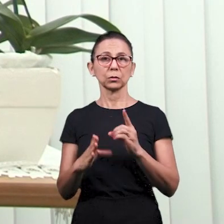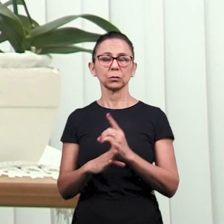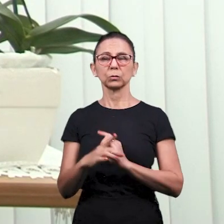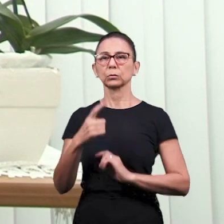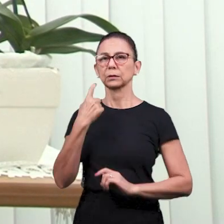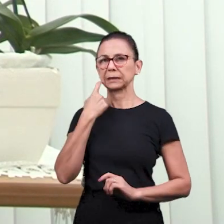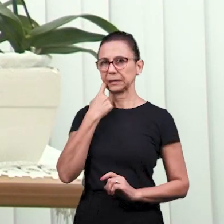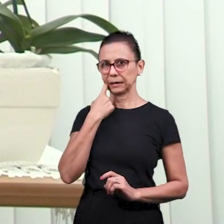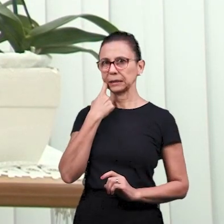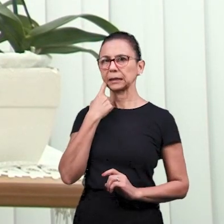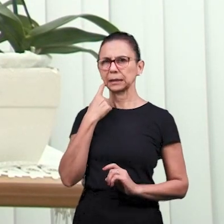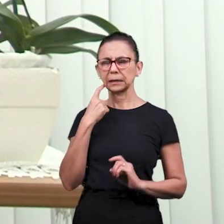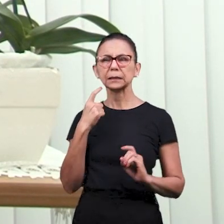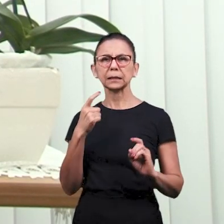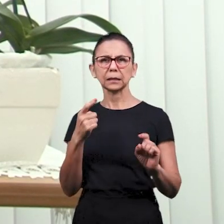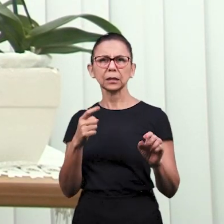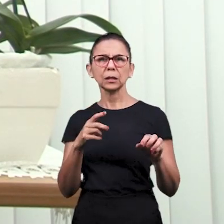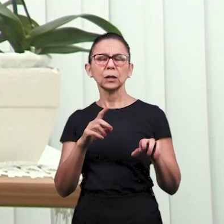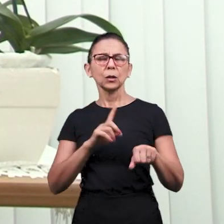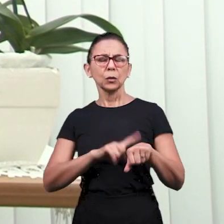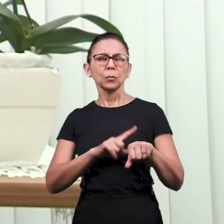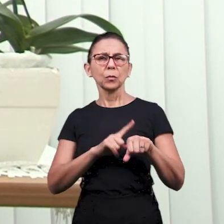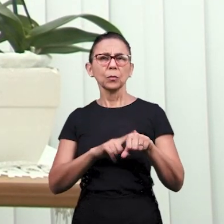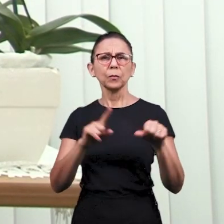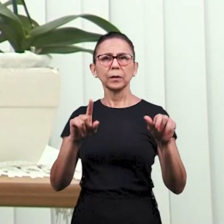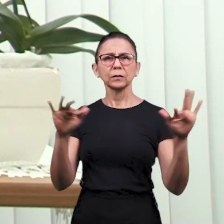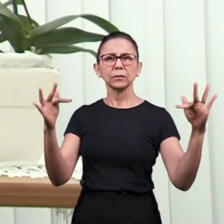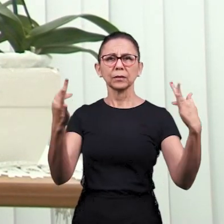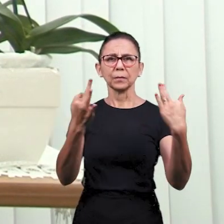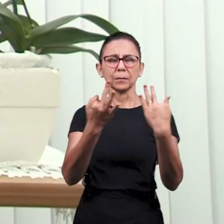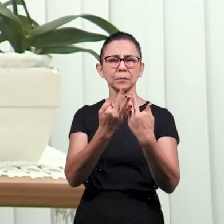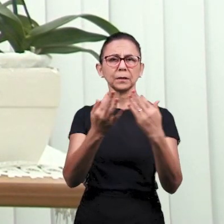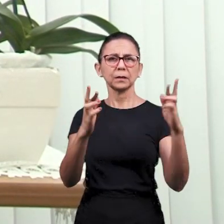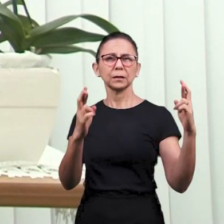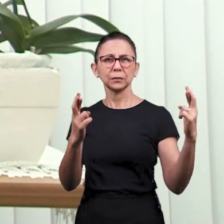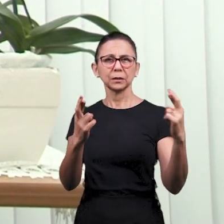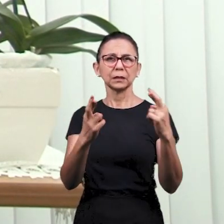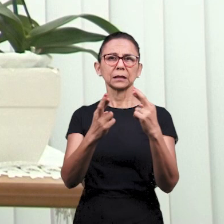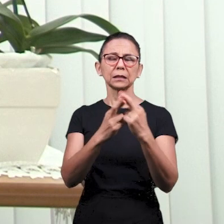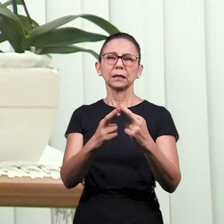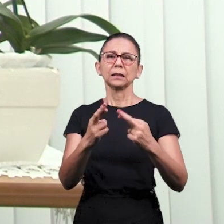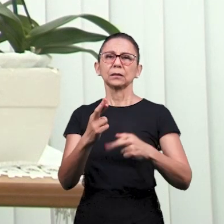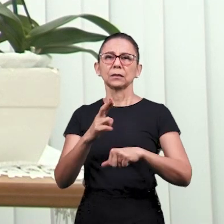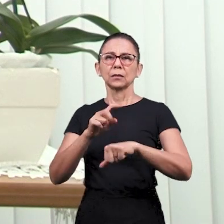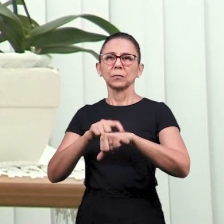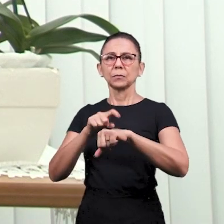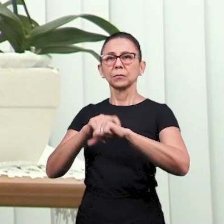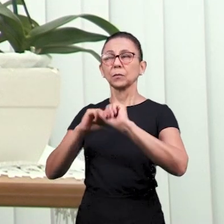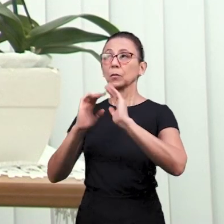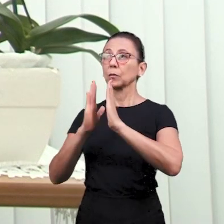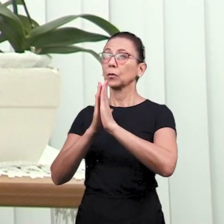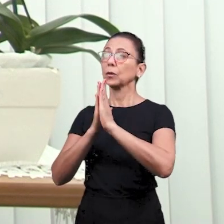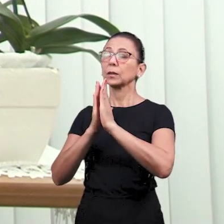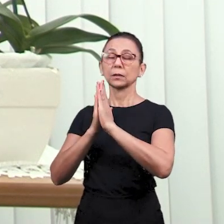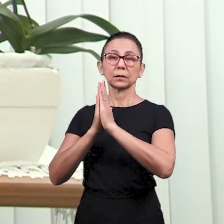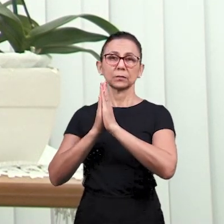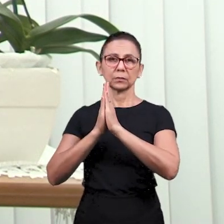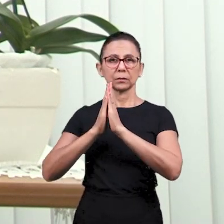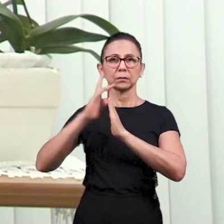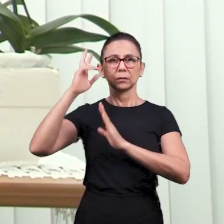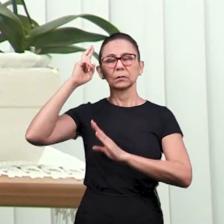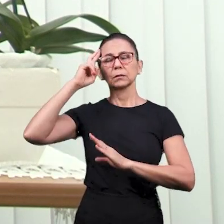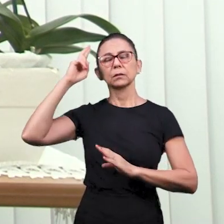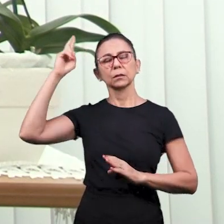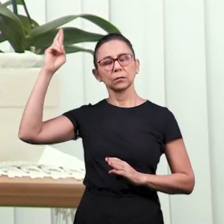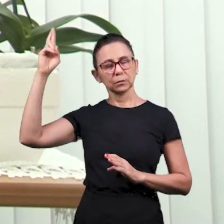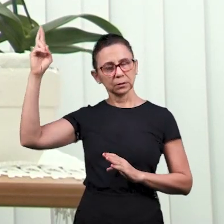верующие христианской церкви Маранафы, и это служение, это пятничное служение, это служение, которое посвящено семье, когда мы